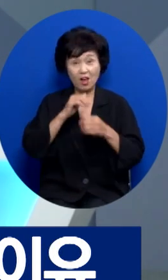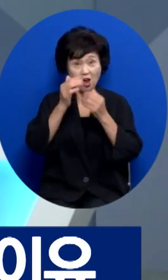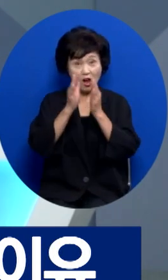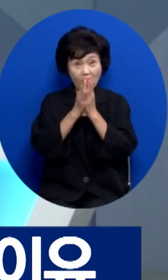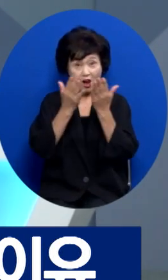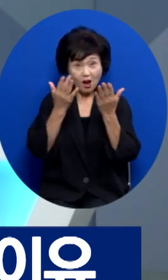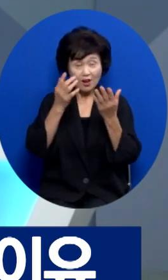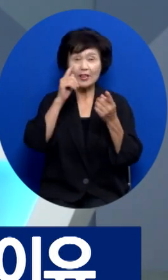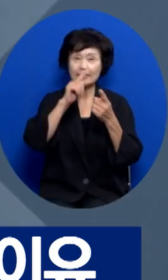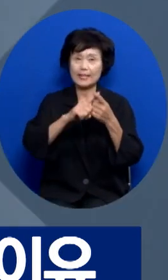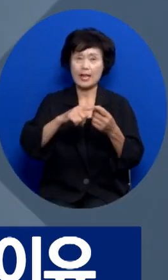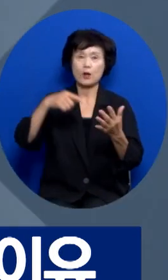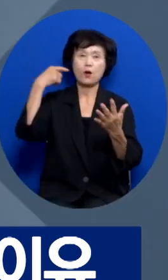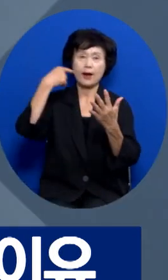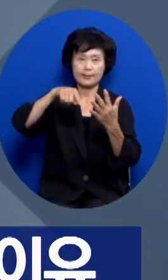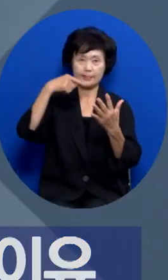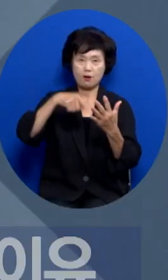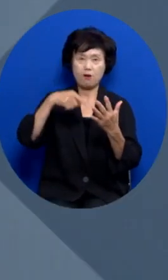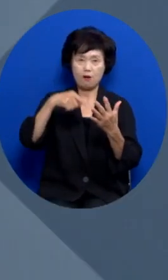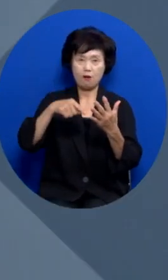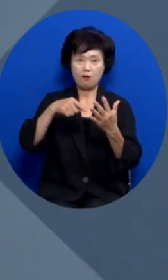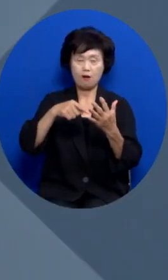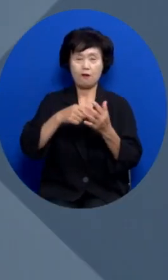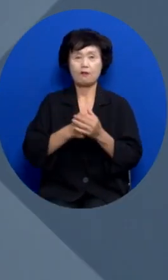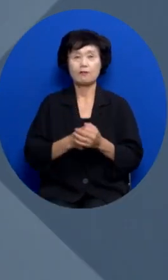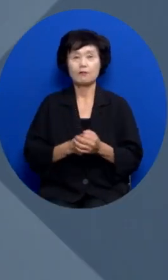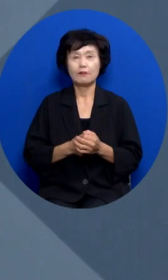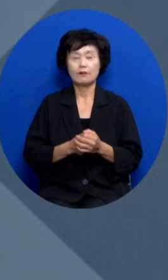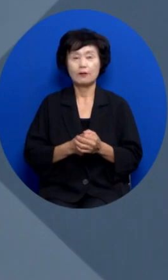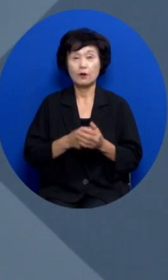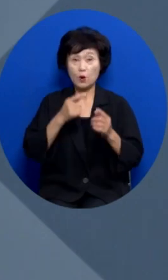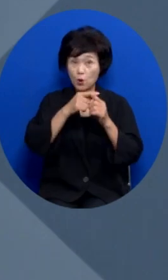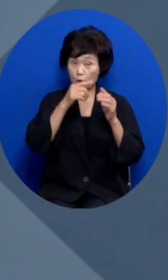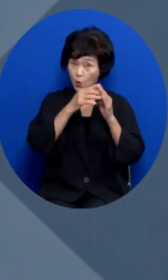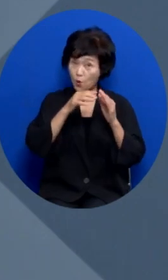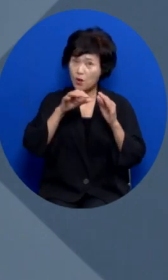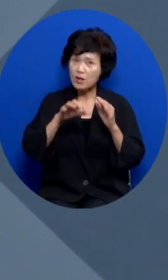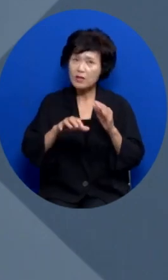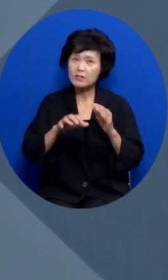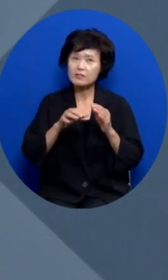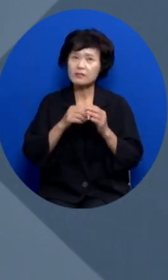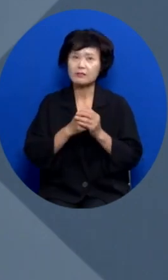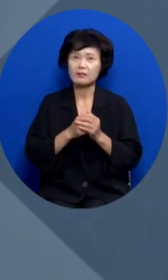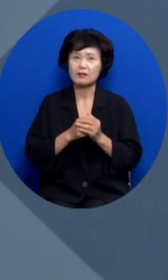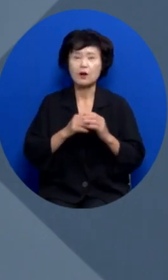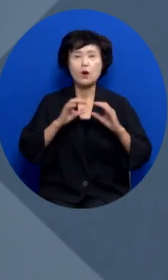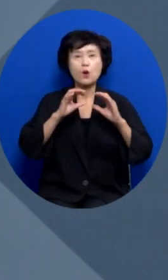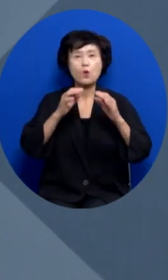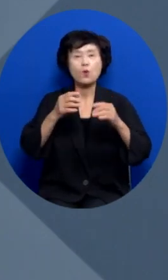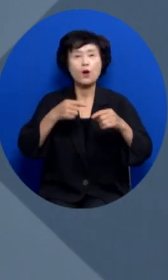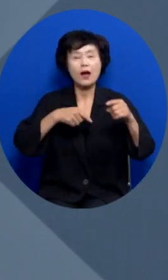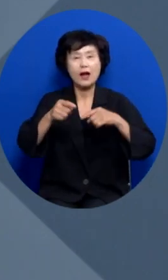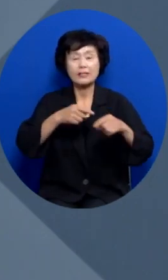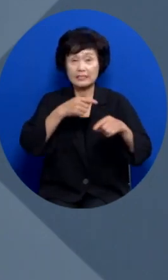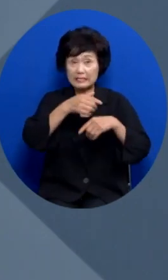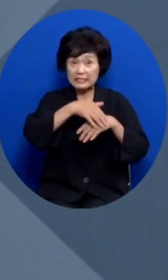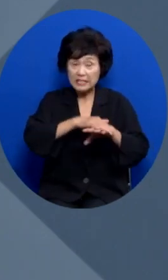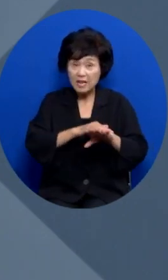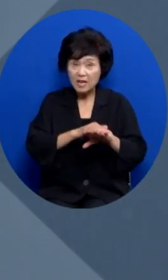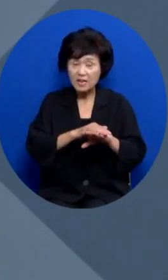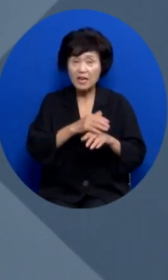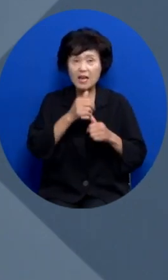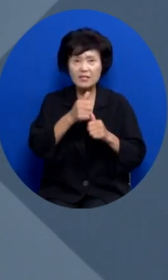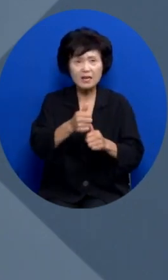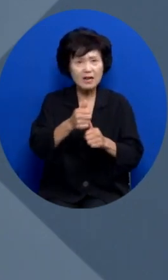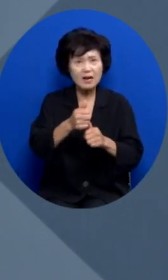성경대로 가르치는 것. 그런데 교회가 국가 정책에 따라서 또 세상의